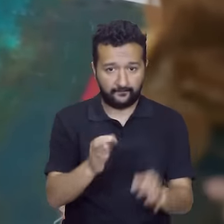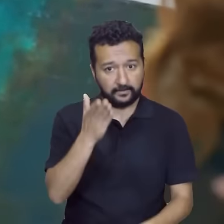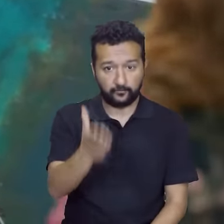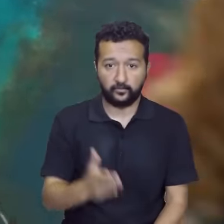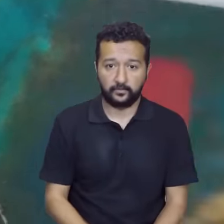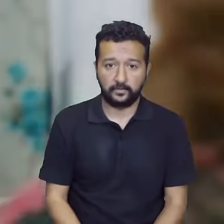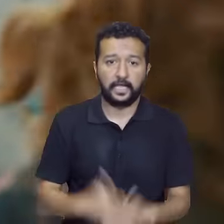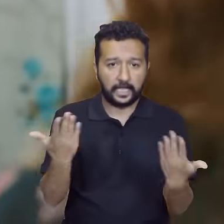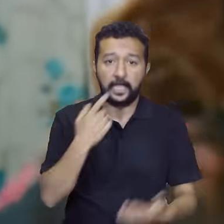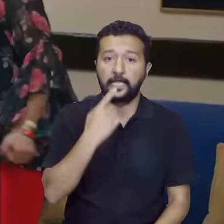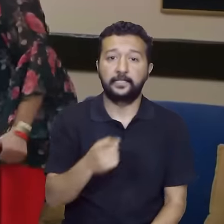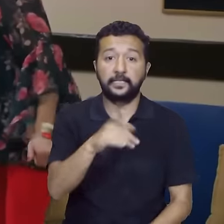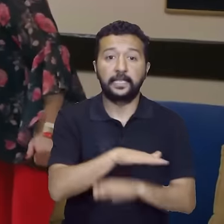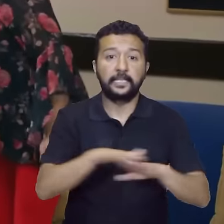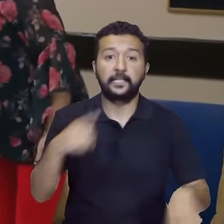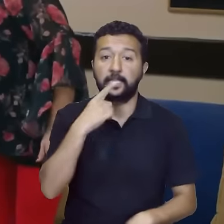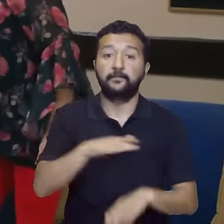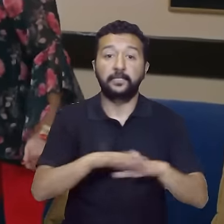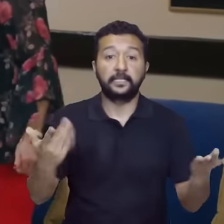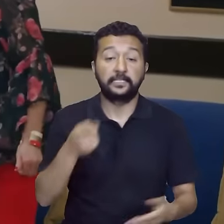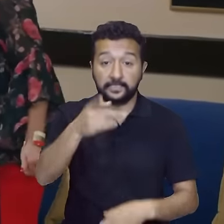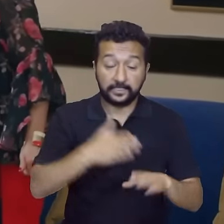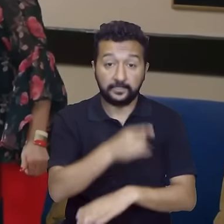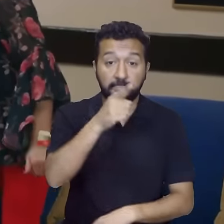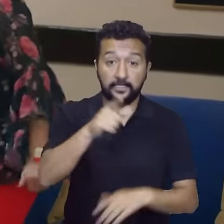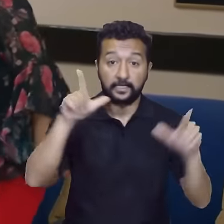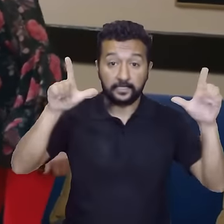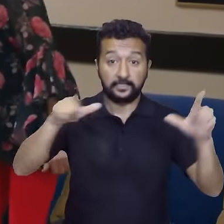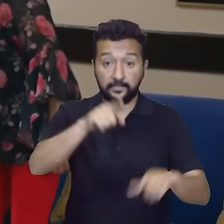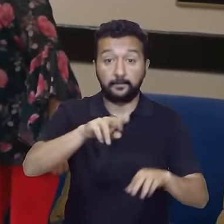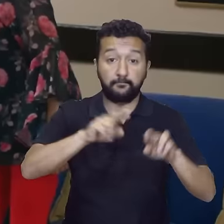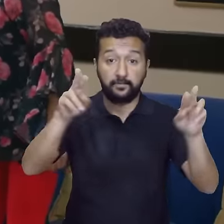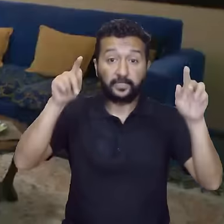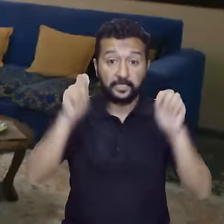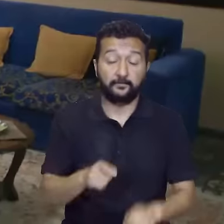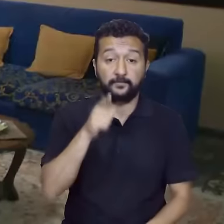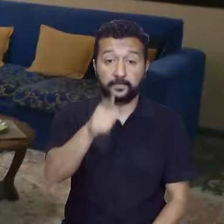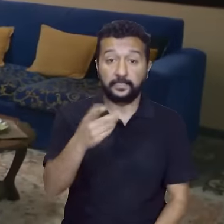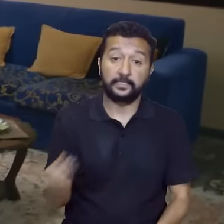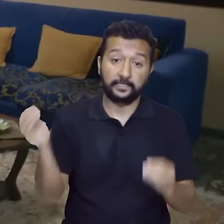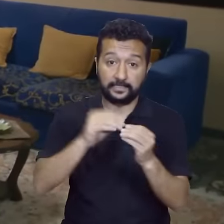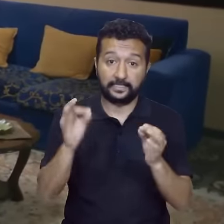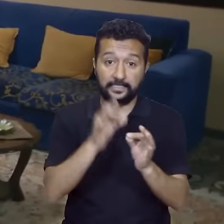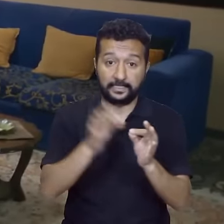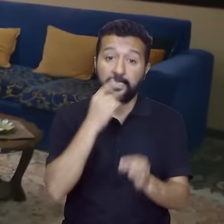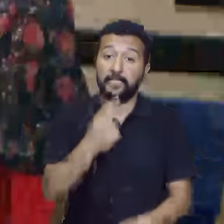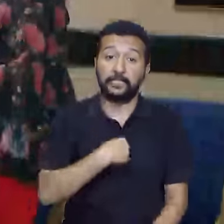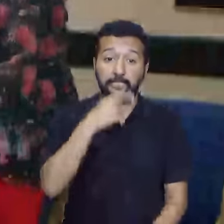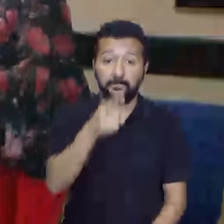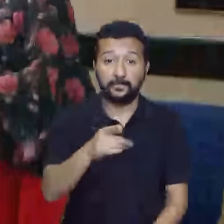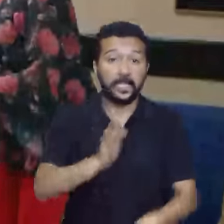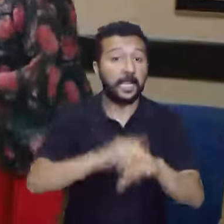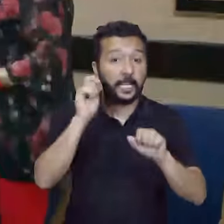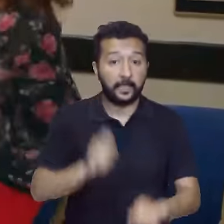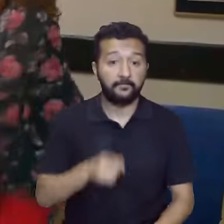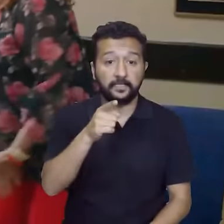bu. Yeter be, yeter. Zaten sen tabloyu parça pinçik etmişsin. Al dik dedim bunu, dik. Ya